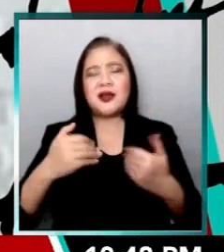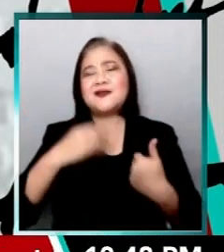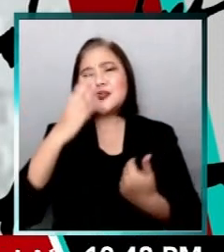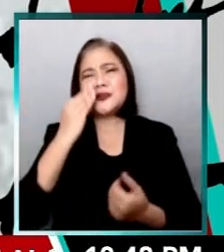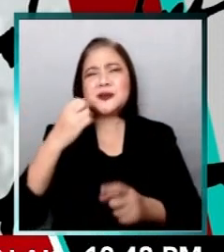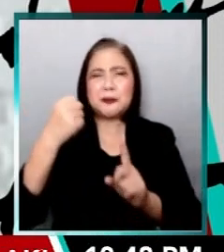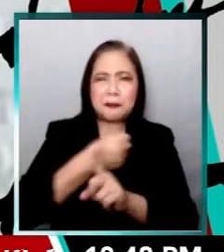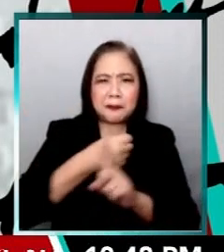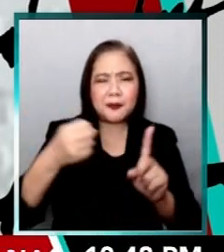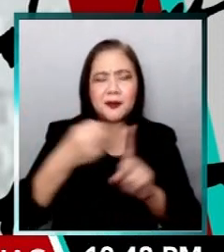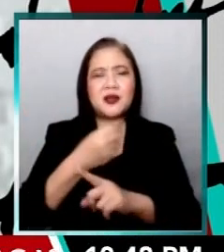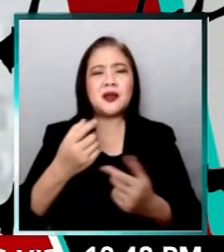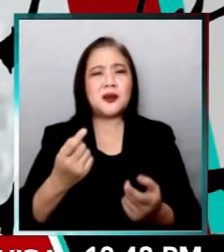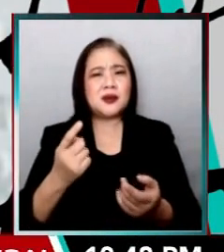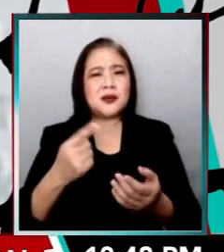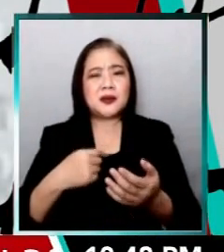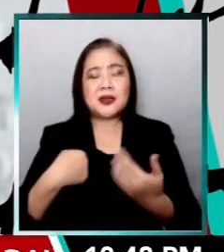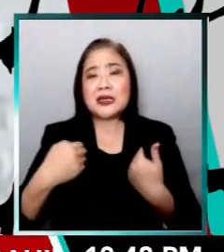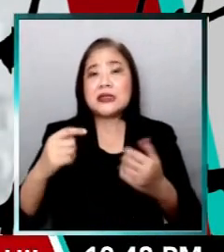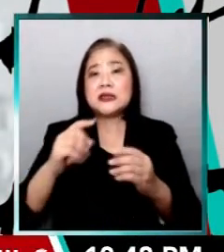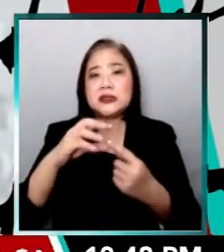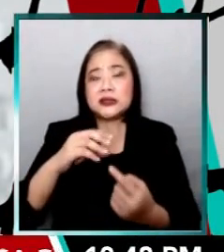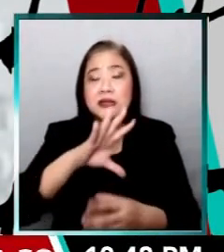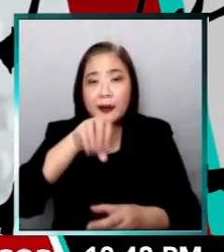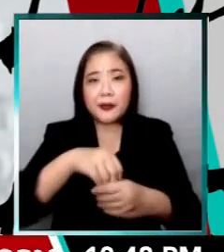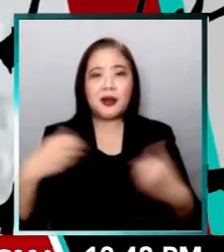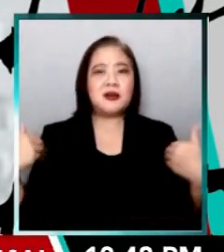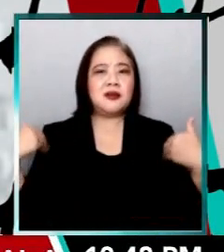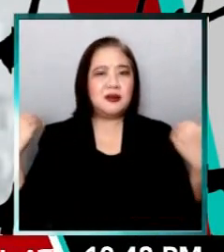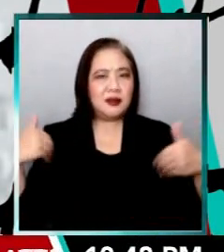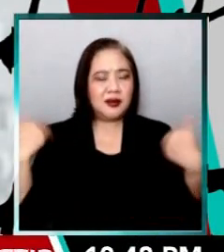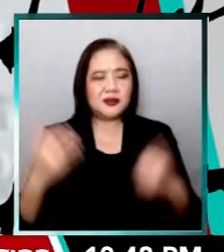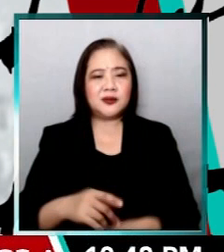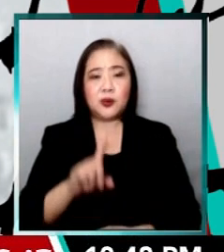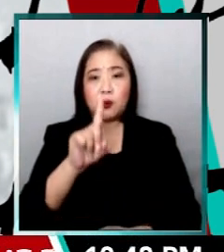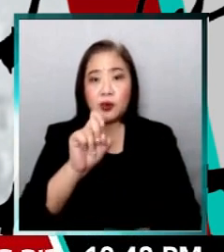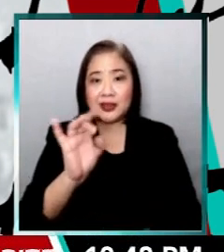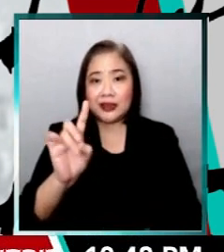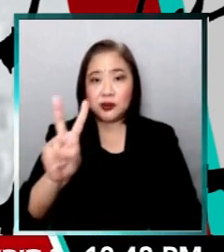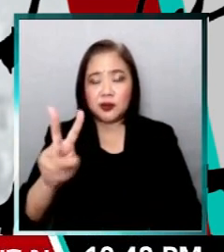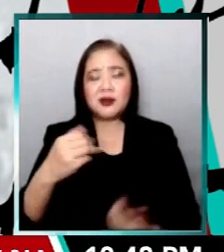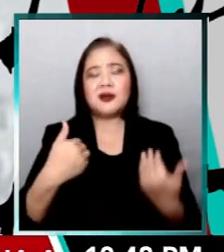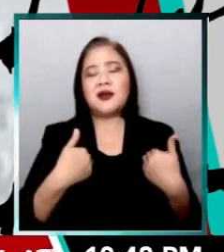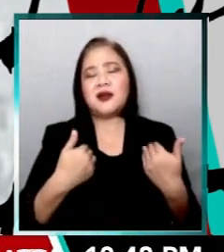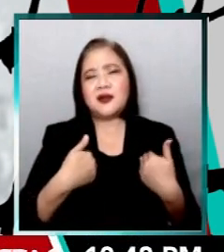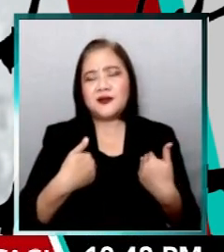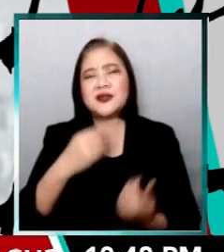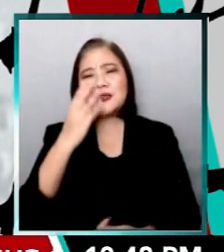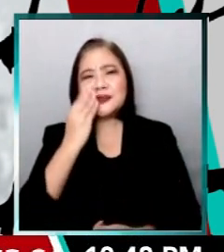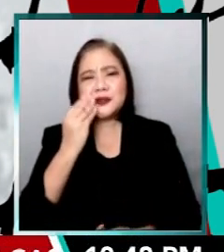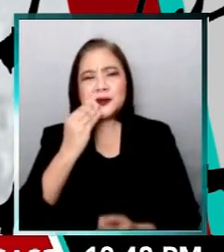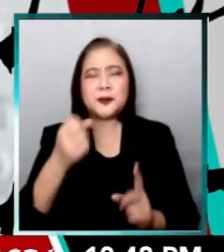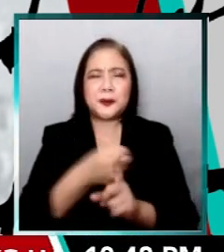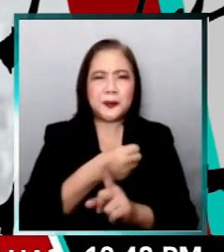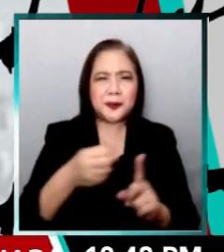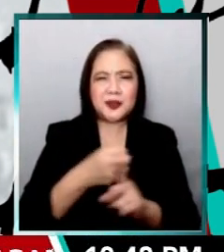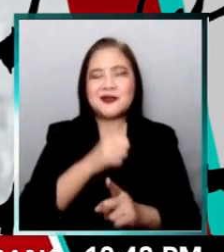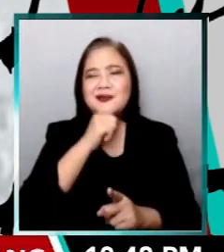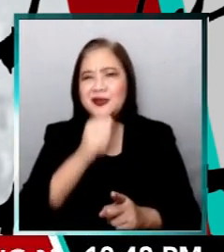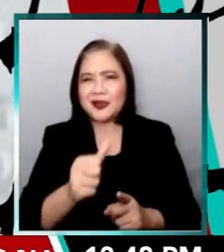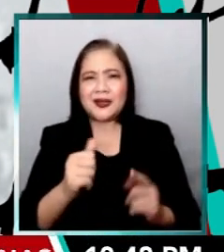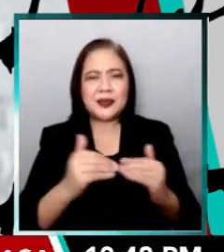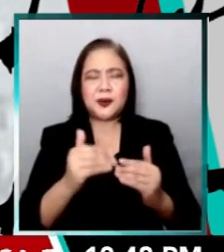na ang mga menor de edad. 182 naman ang nakaranas ng anilay cruel, inhumane at